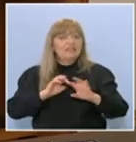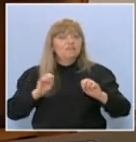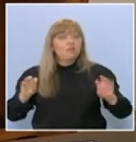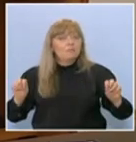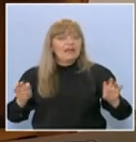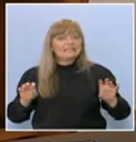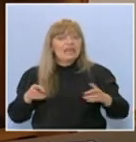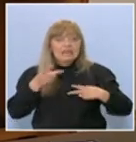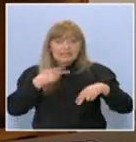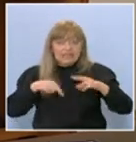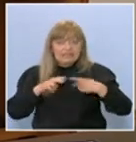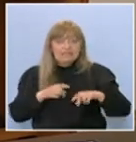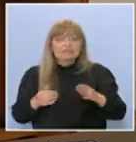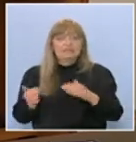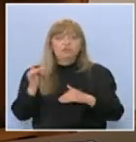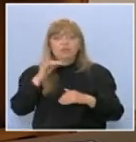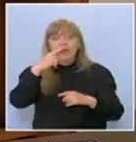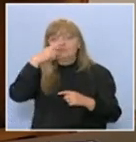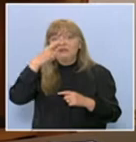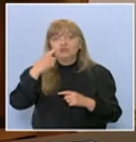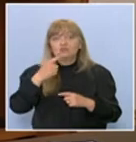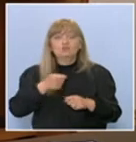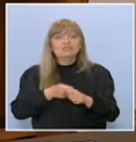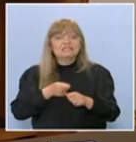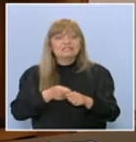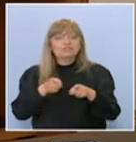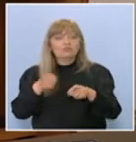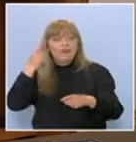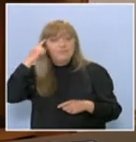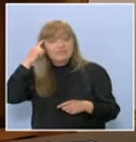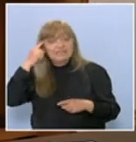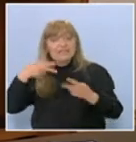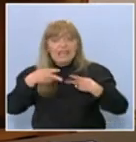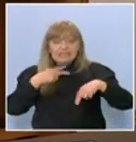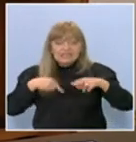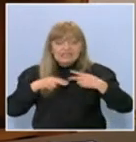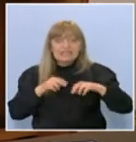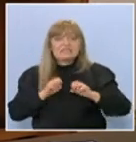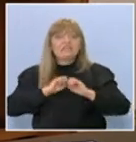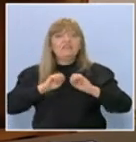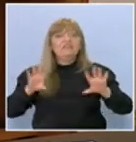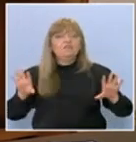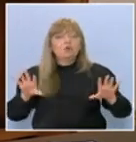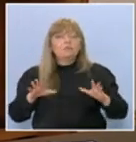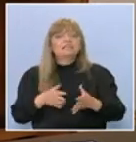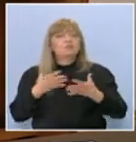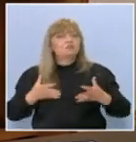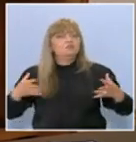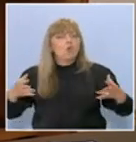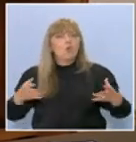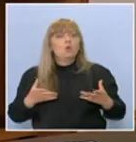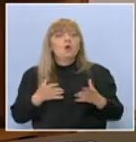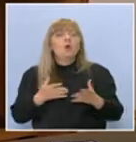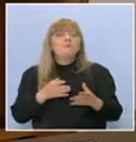Но най-важно според мен е именно това, да се създаде това мислене в тях, да търсят информация от множество източници и така да